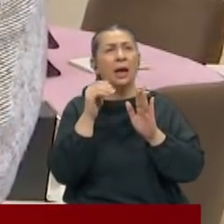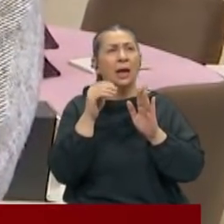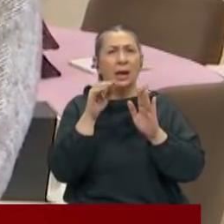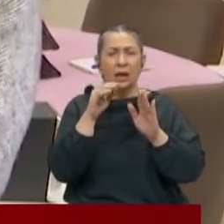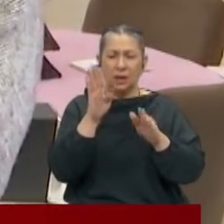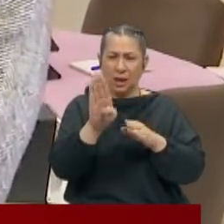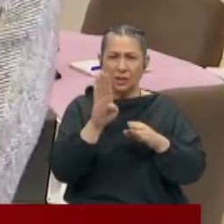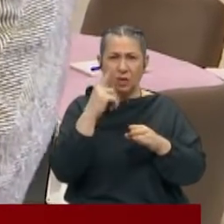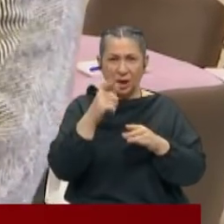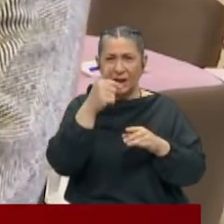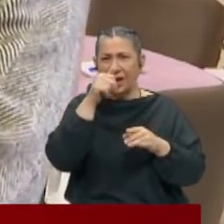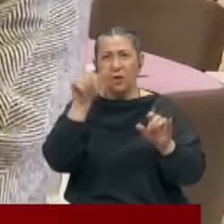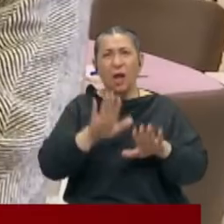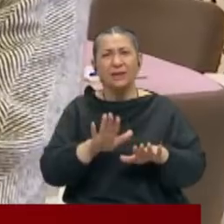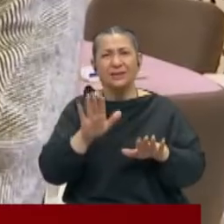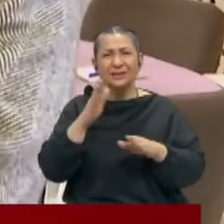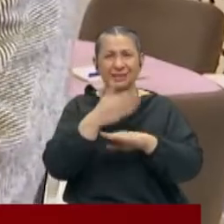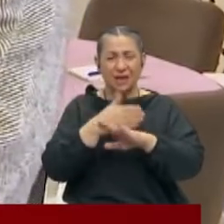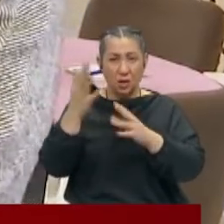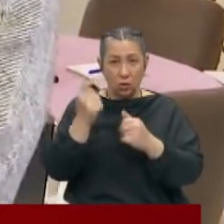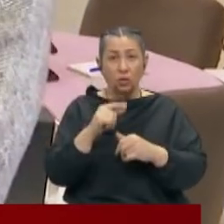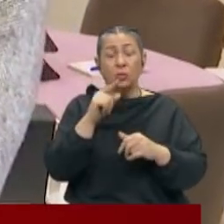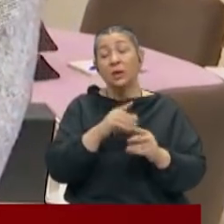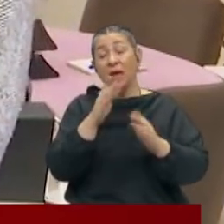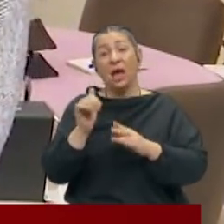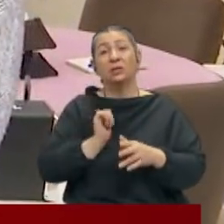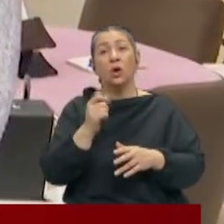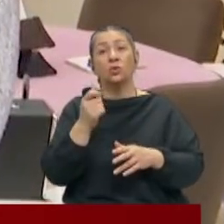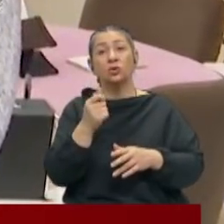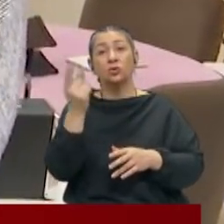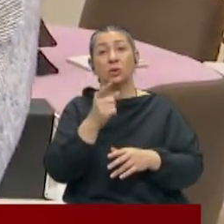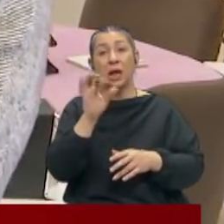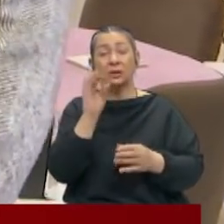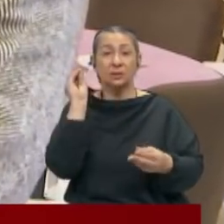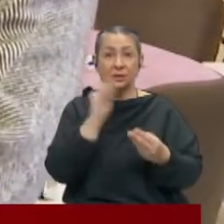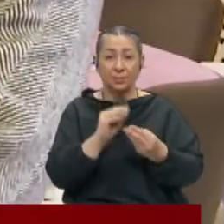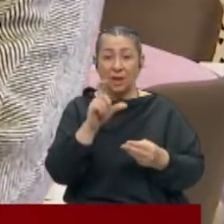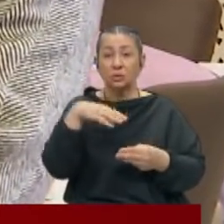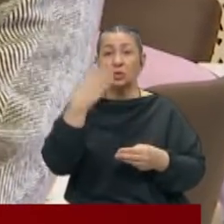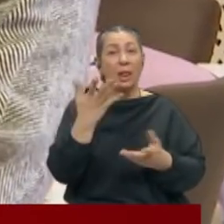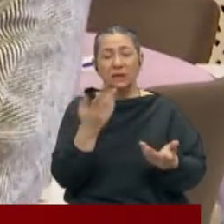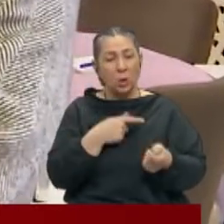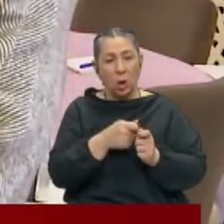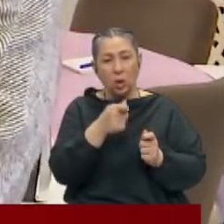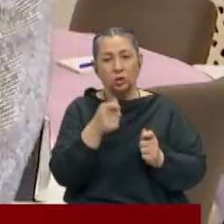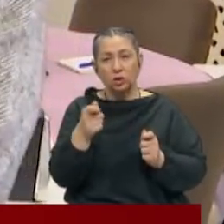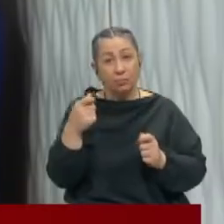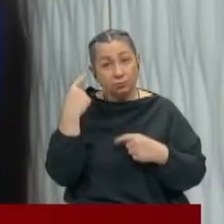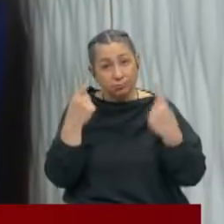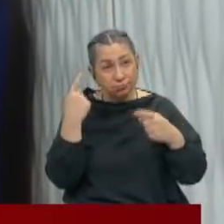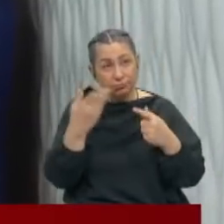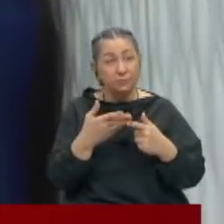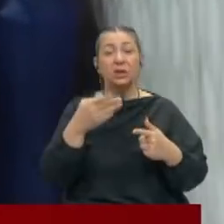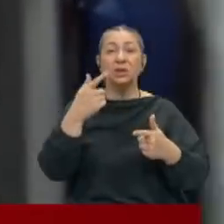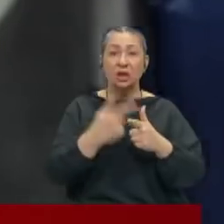doğalgaz alıyoruz. Gaza yetişemiyoruz. Bunun yanında asgari ücrete %50 zam geldi. Önümüzdeki ay onu nasıl yapacağız onu düşünüyoruz.